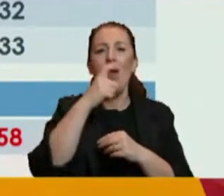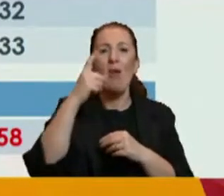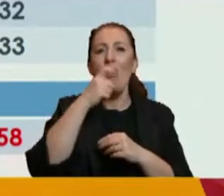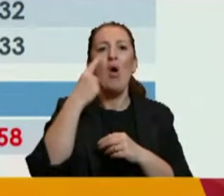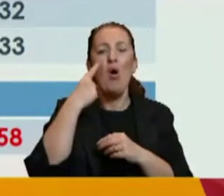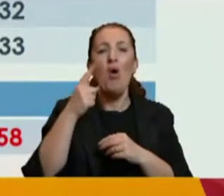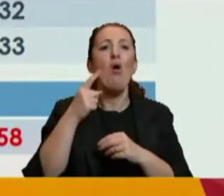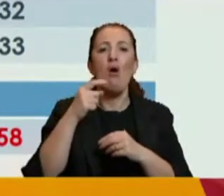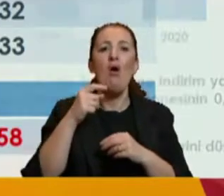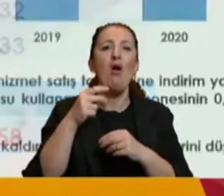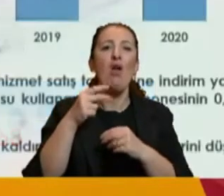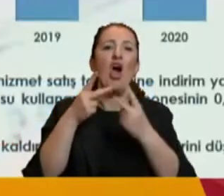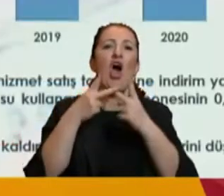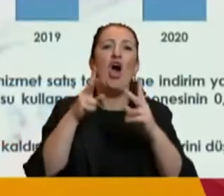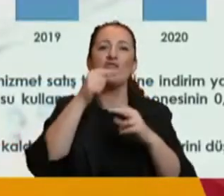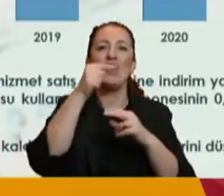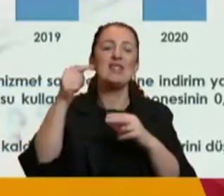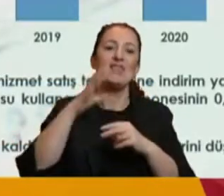var